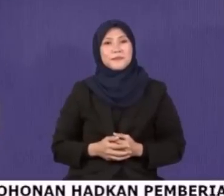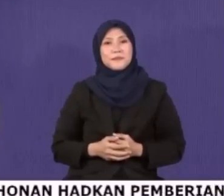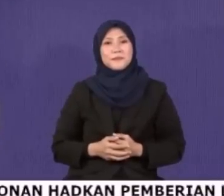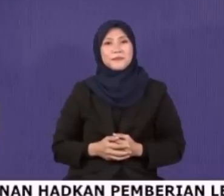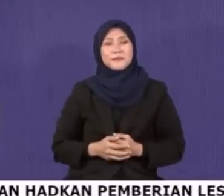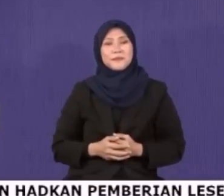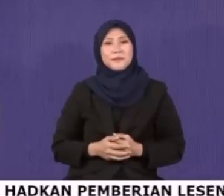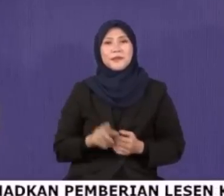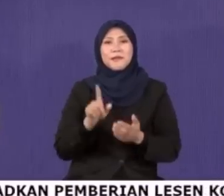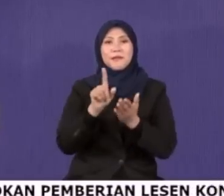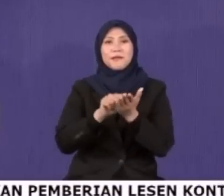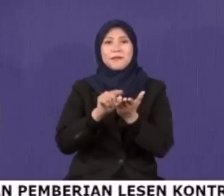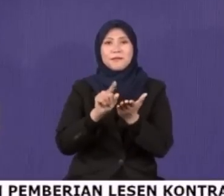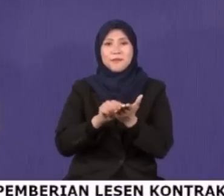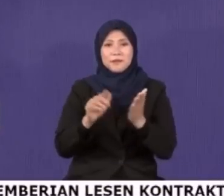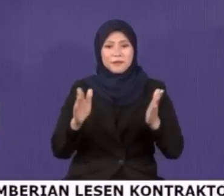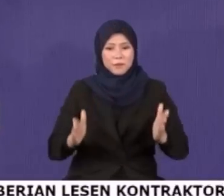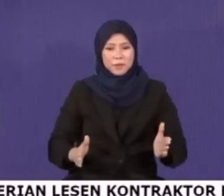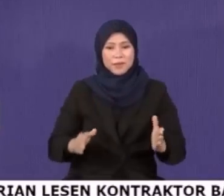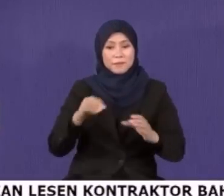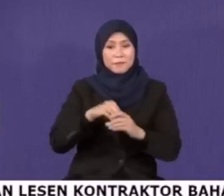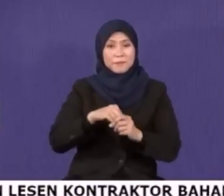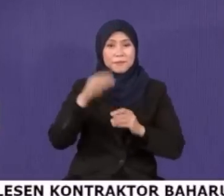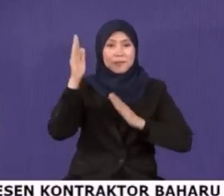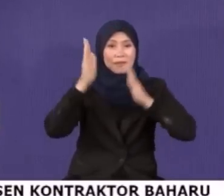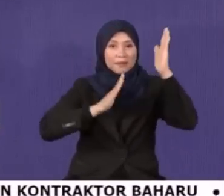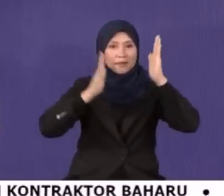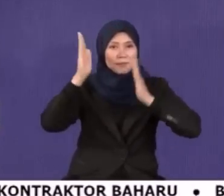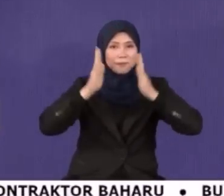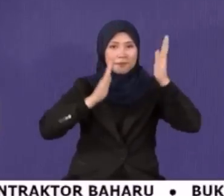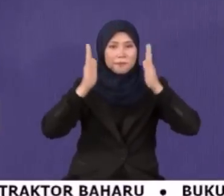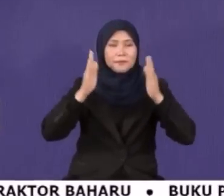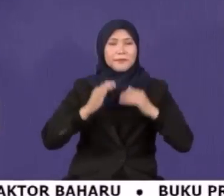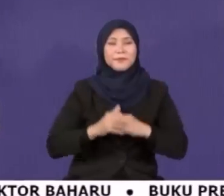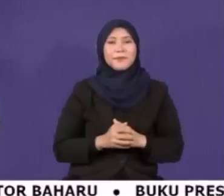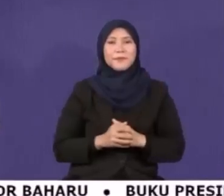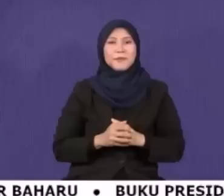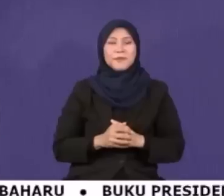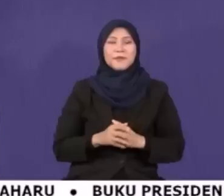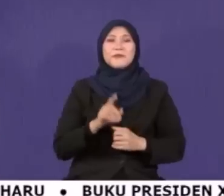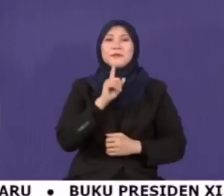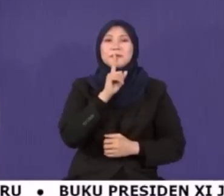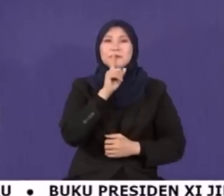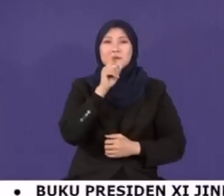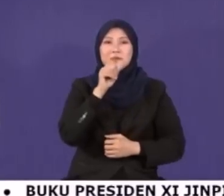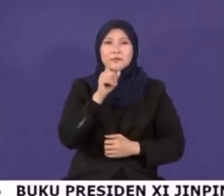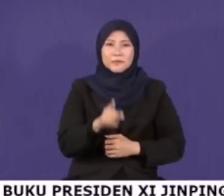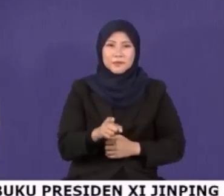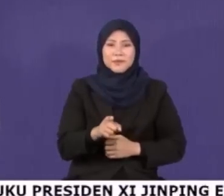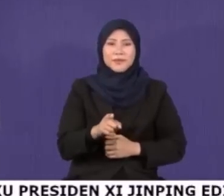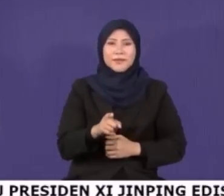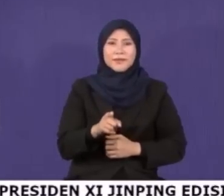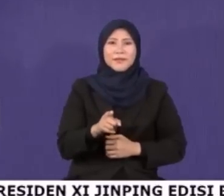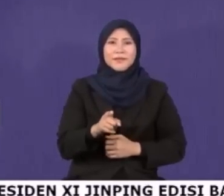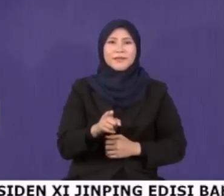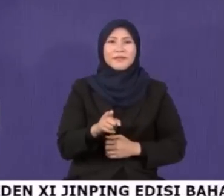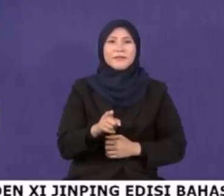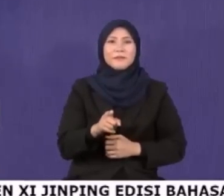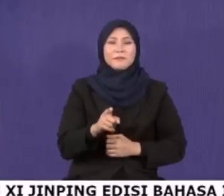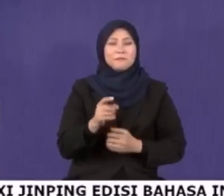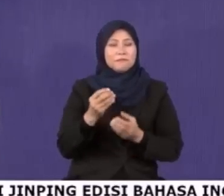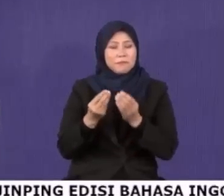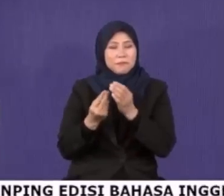para wartawan di negara kita itu sebenarnya juga adalah penggagas